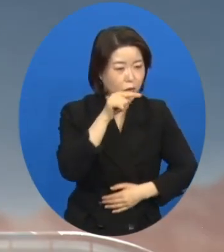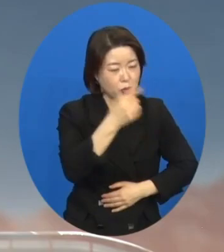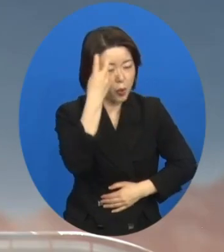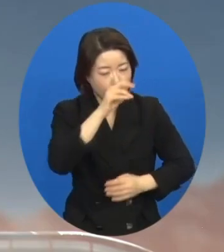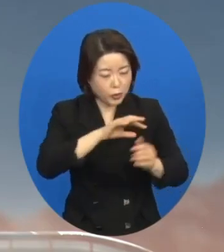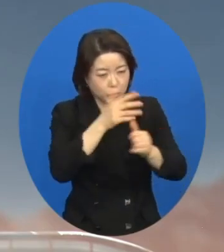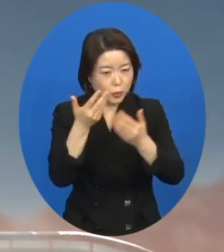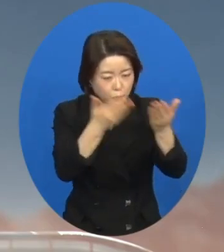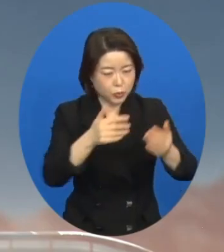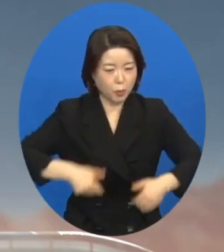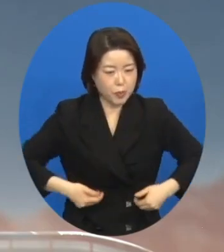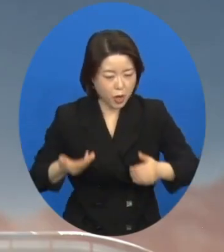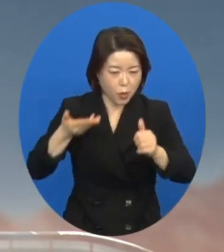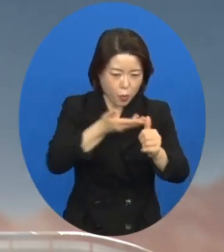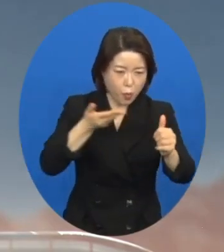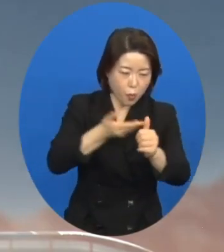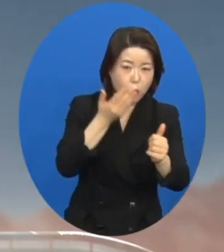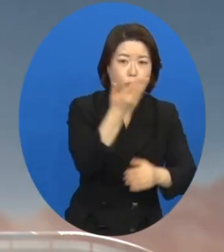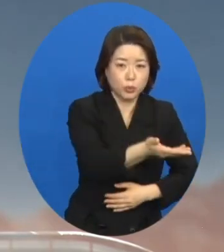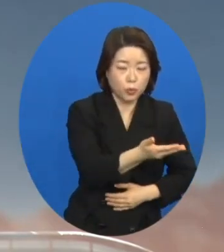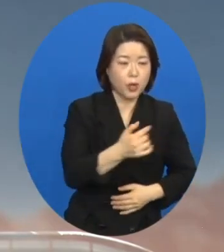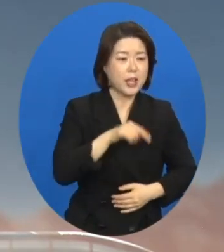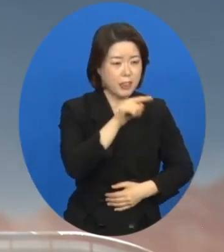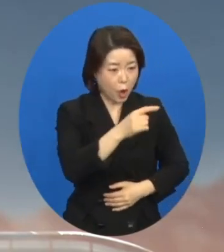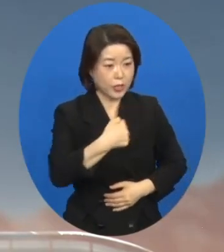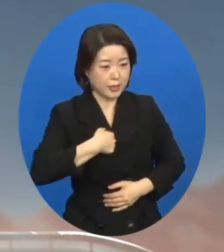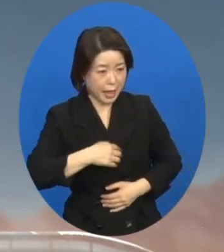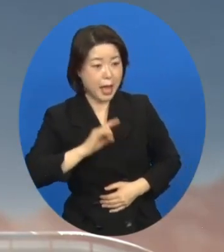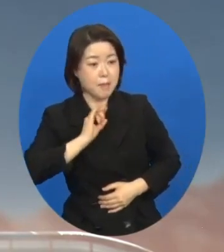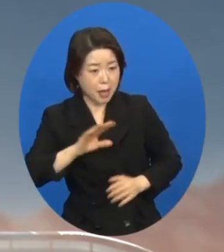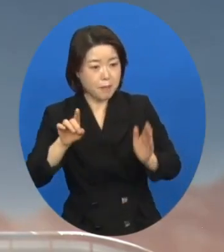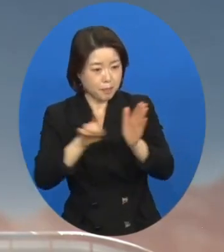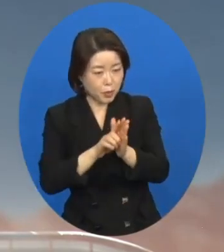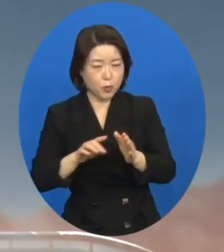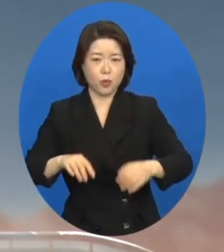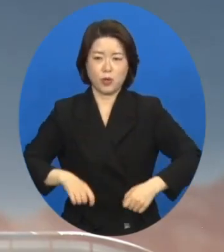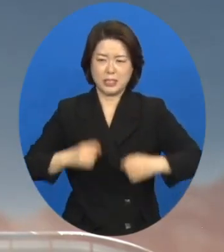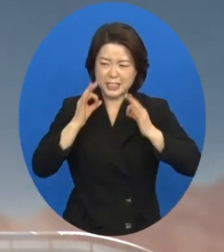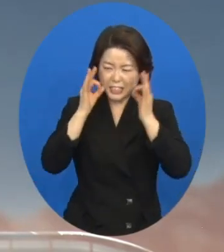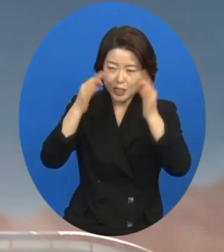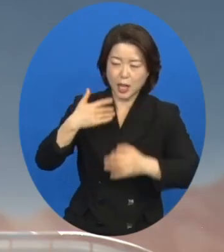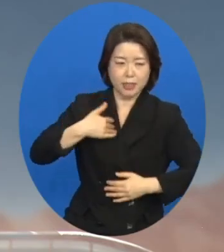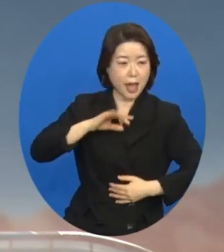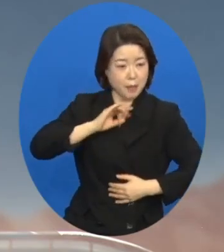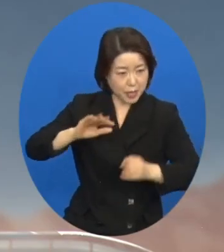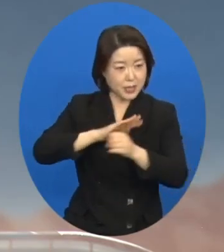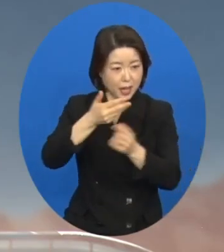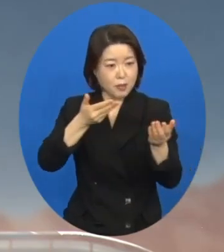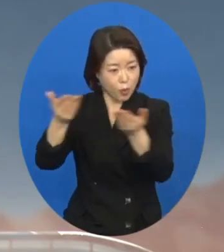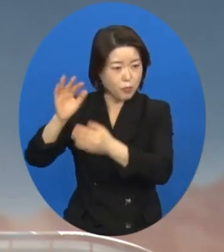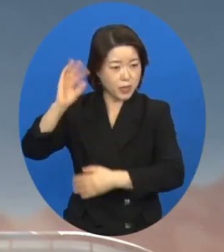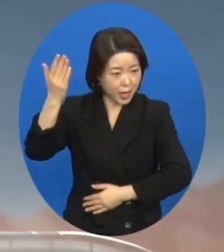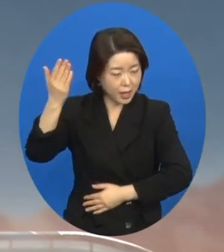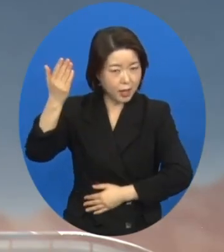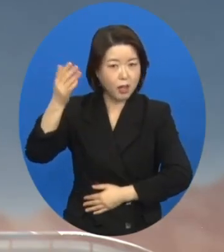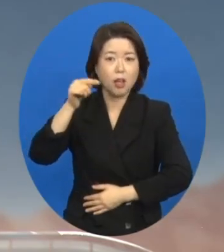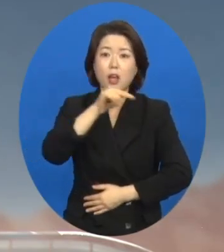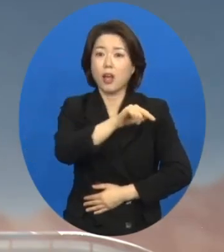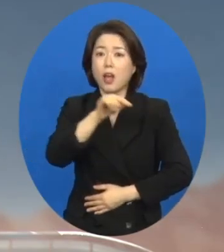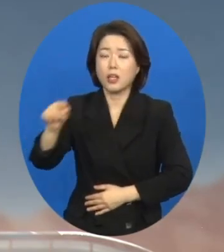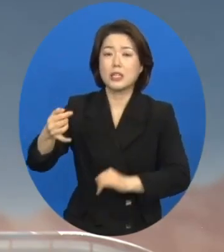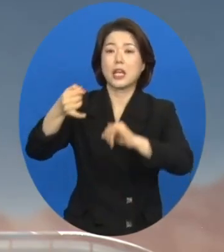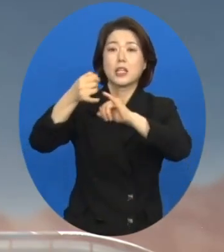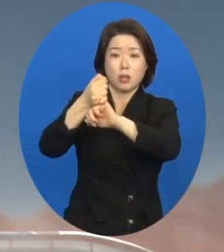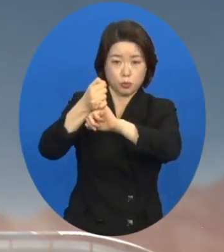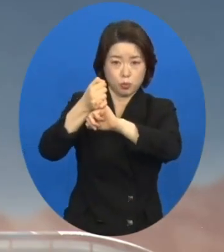필요한 모든 것을 내가 공급해 줄게. 너는 나만 믿고 신실하게 나만 사랑하면 돼. 이거거든요. 근데